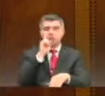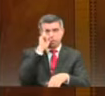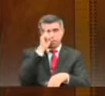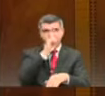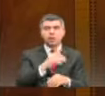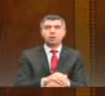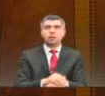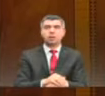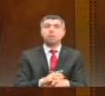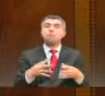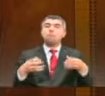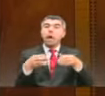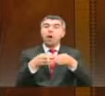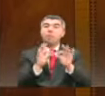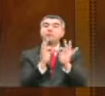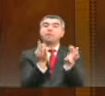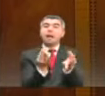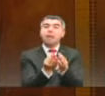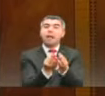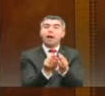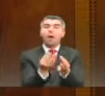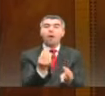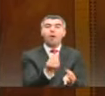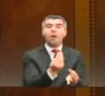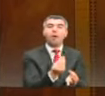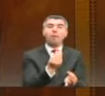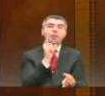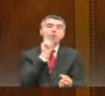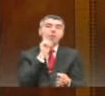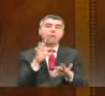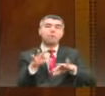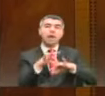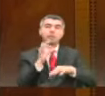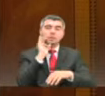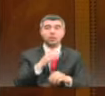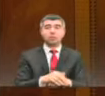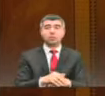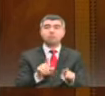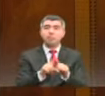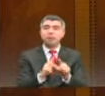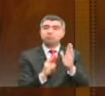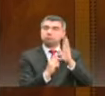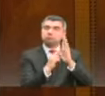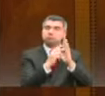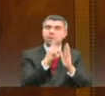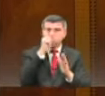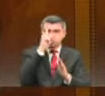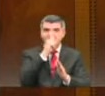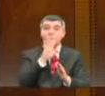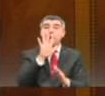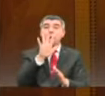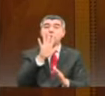ذوي حقوقهم، وهذا سيمكن من التغطية التدريجية لحوالي